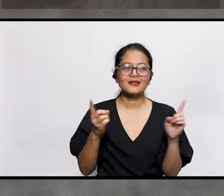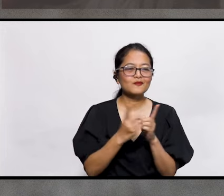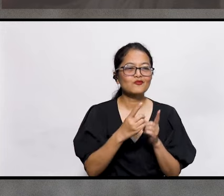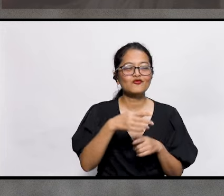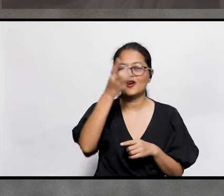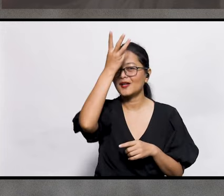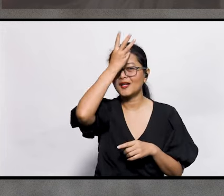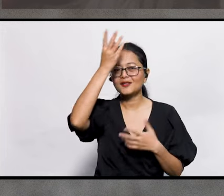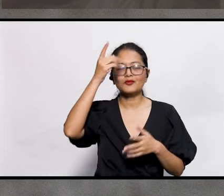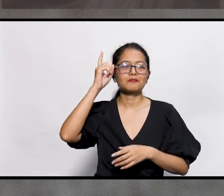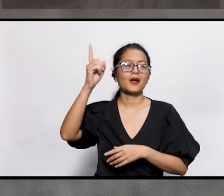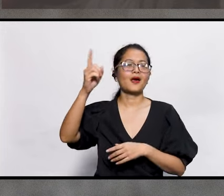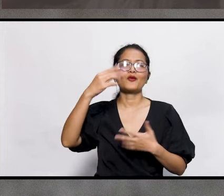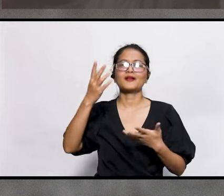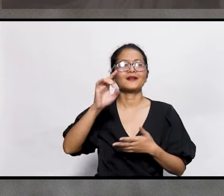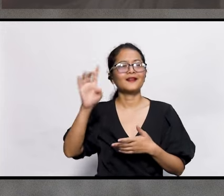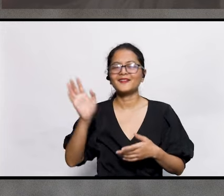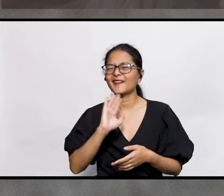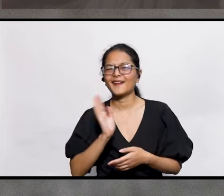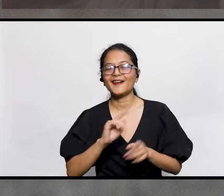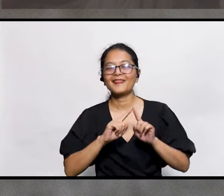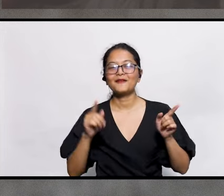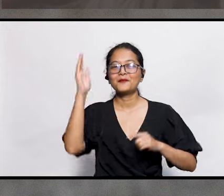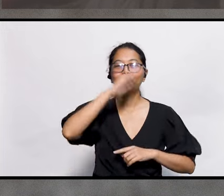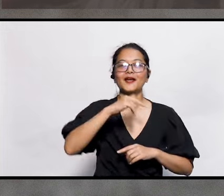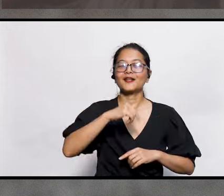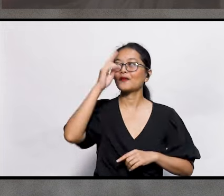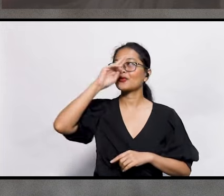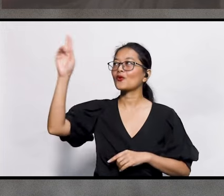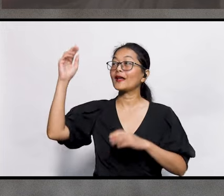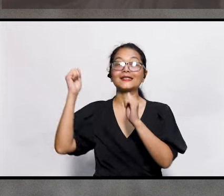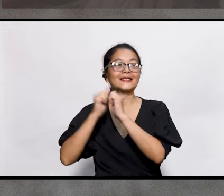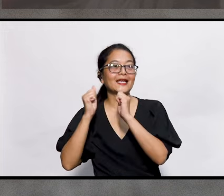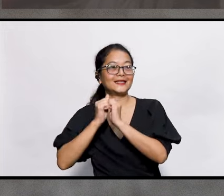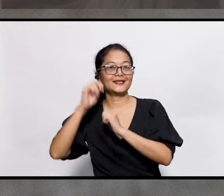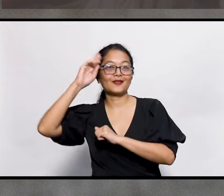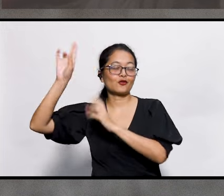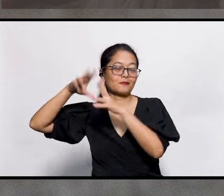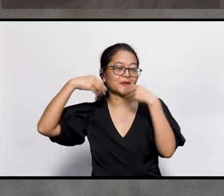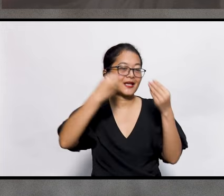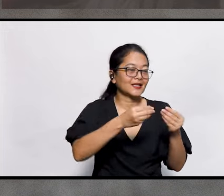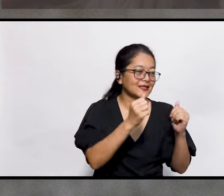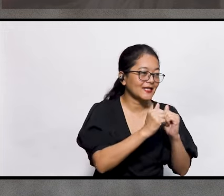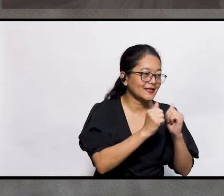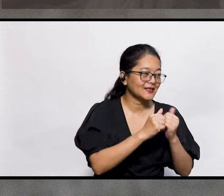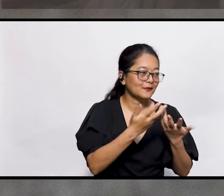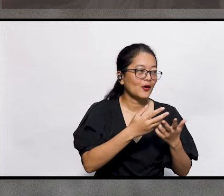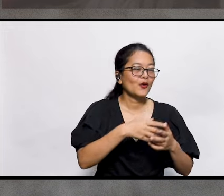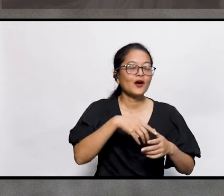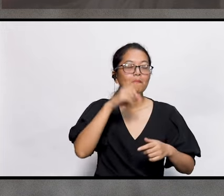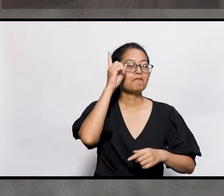bahkan pahlawan-pahlawannya tapi hari ini Tuhan menjanjikan bahwa raja-raja dan pahlawan-pahlawan yang ada di